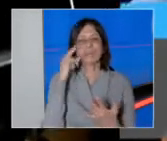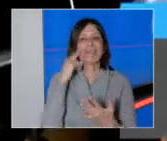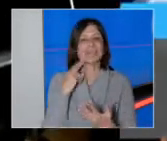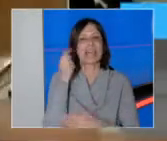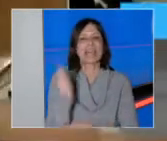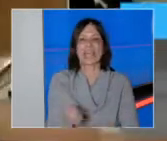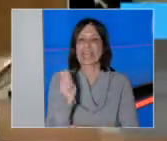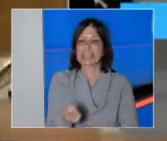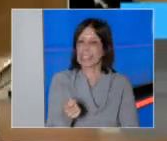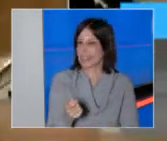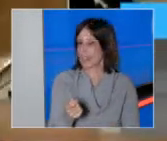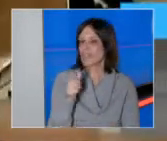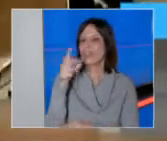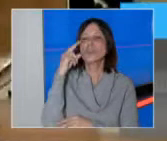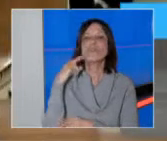את הכנסת,